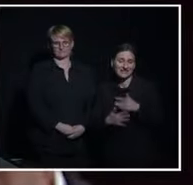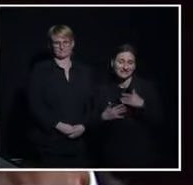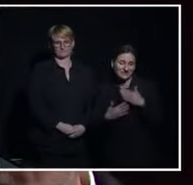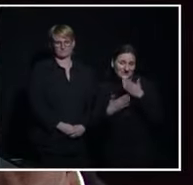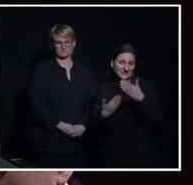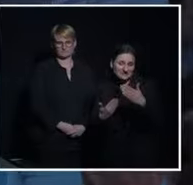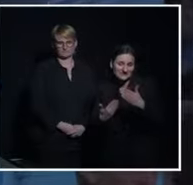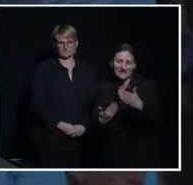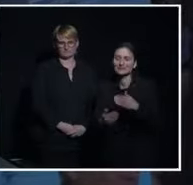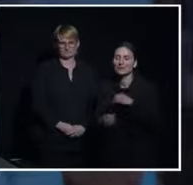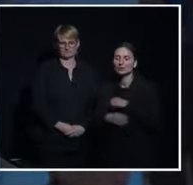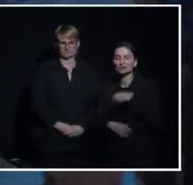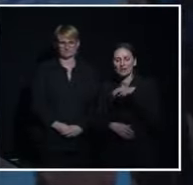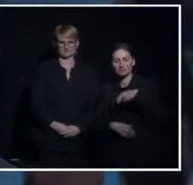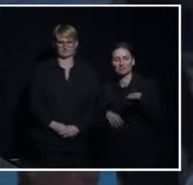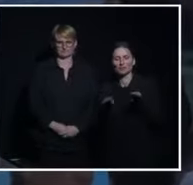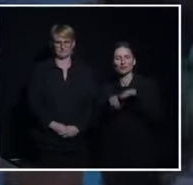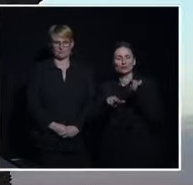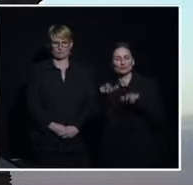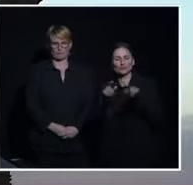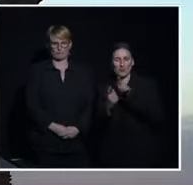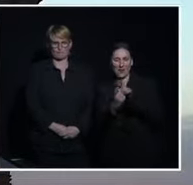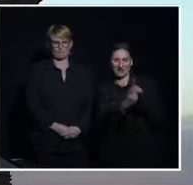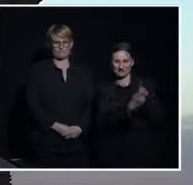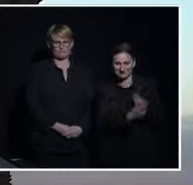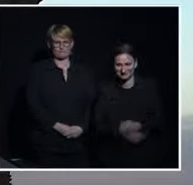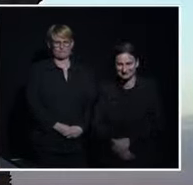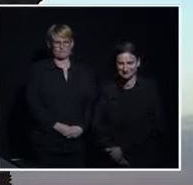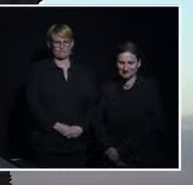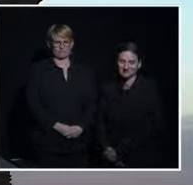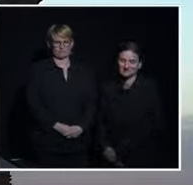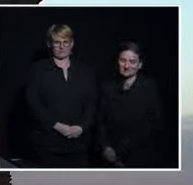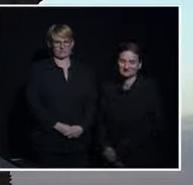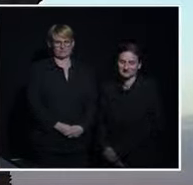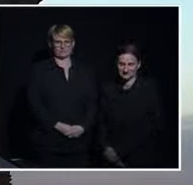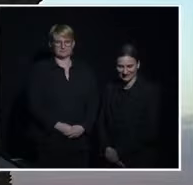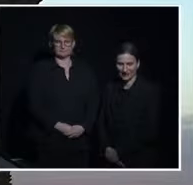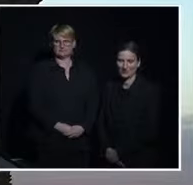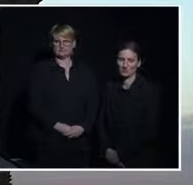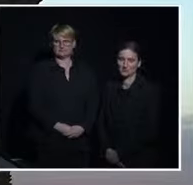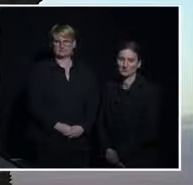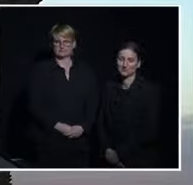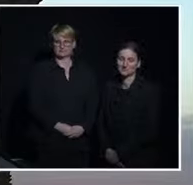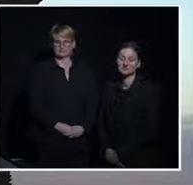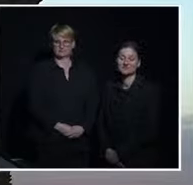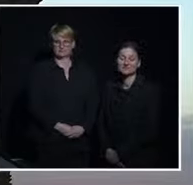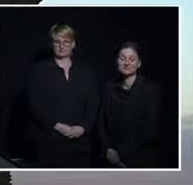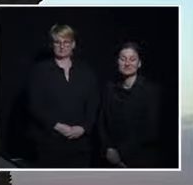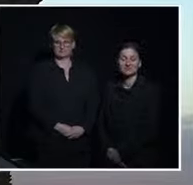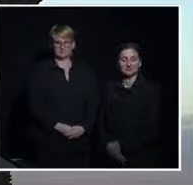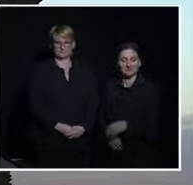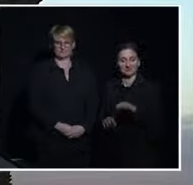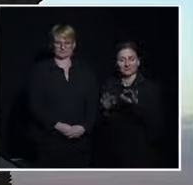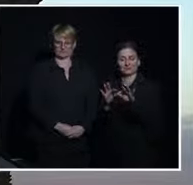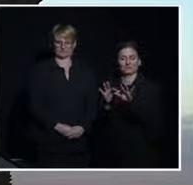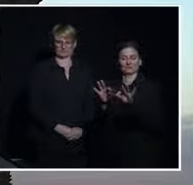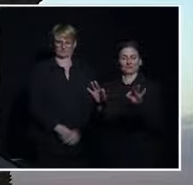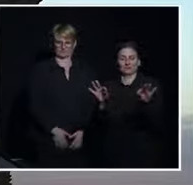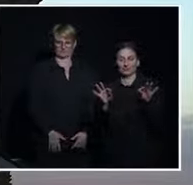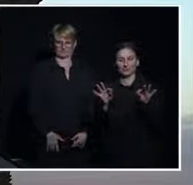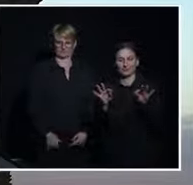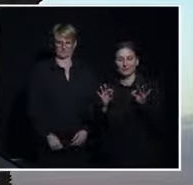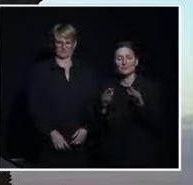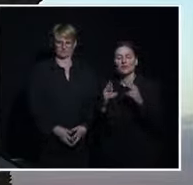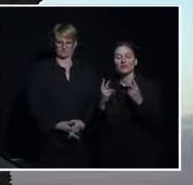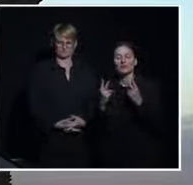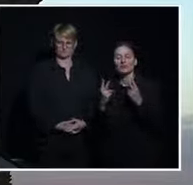Dann gehe ich mal schnell rüber zu den Schülerinnen. Genau. Wie wichtig ist Ihnen jetzt auch die Aufarbeitung